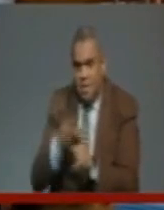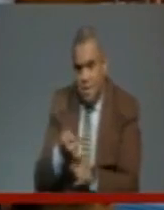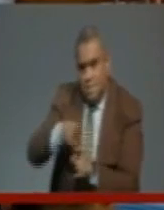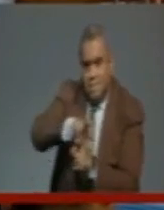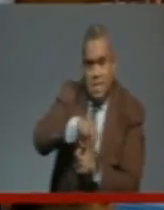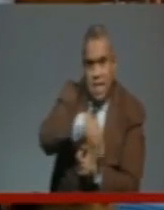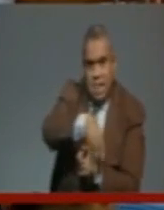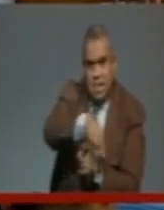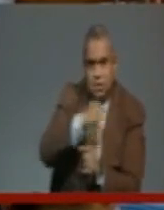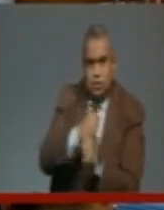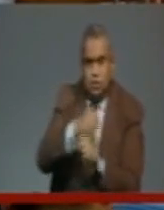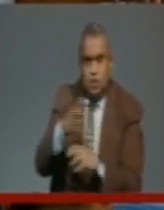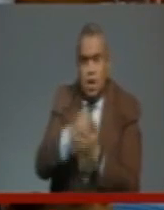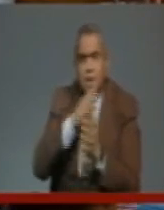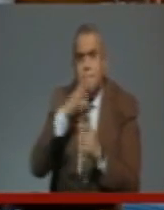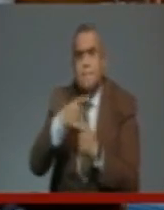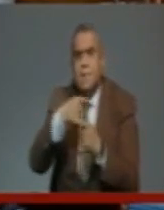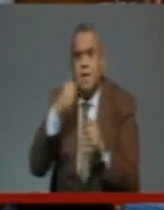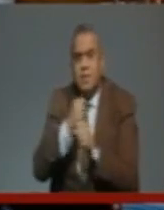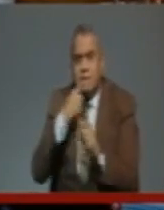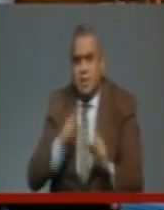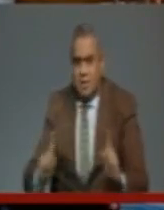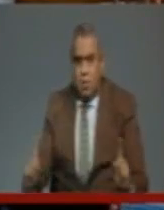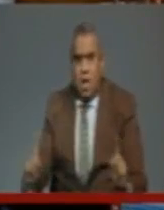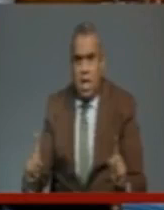100% واكثر من 100%، يبقى ده خط تبادلي ليه